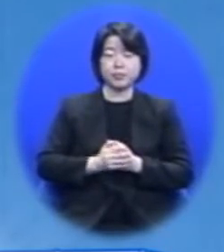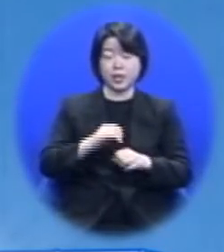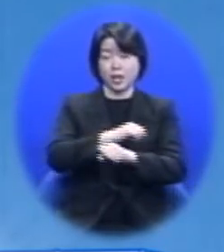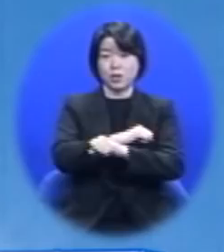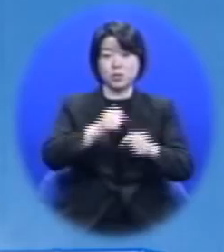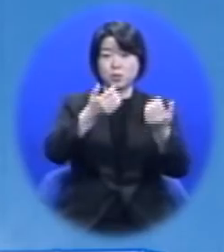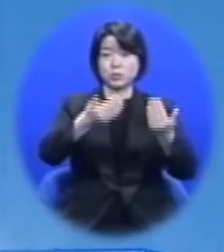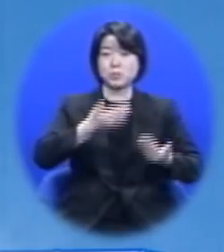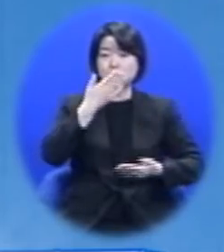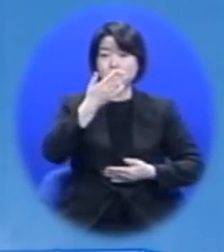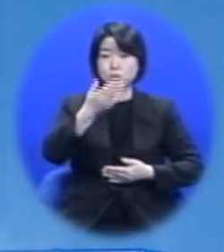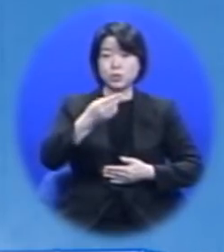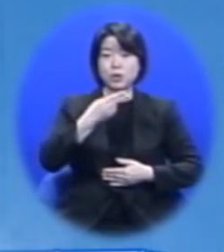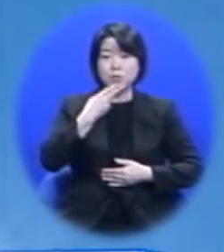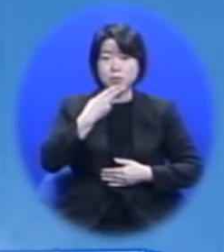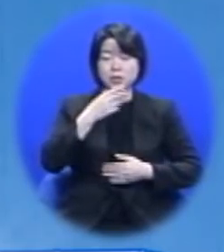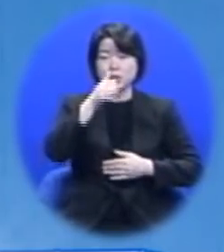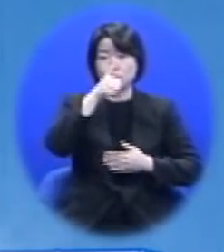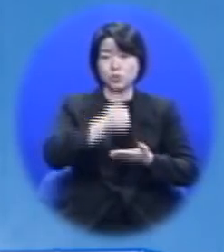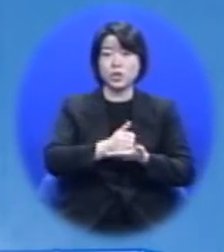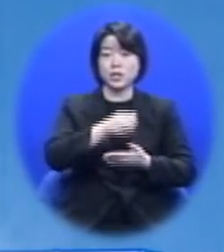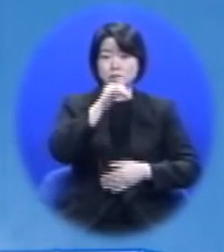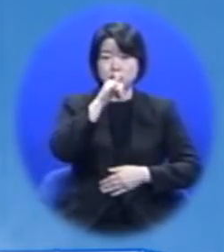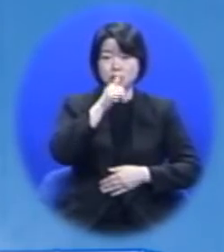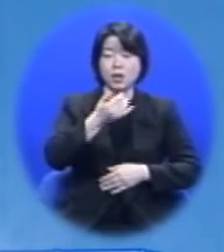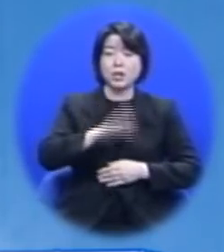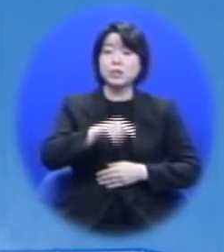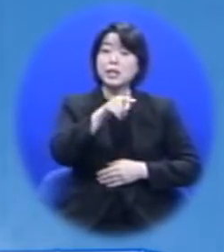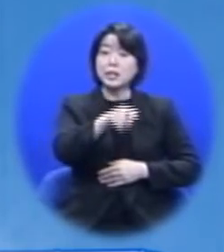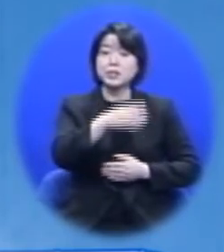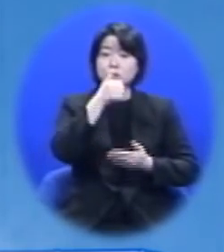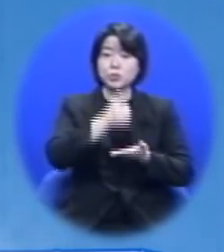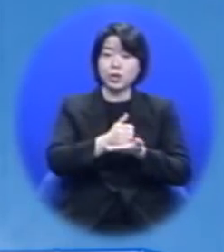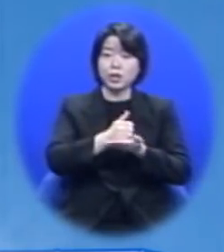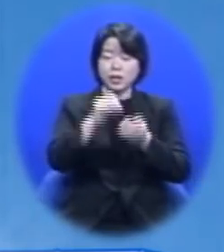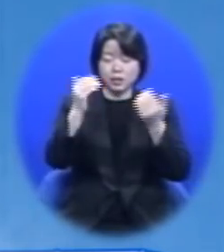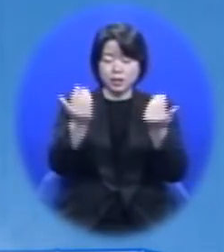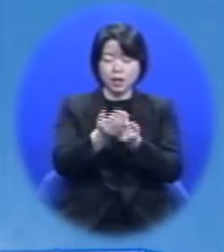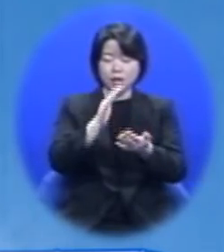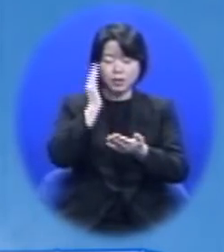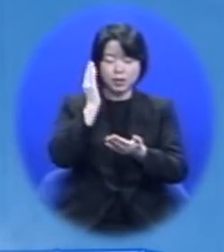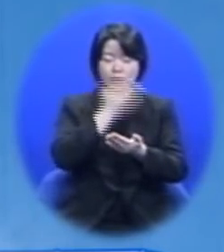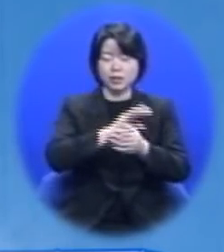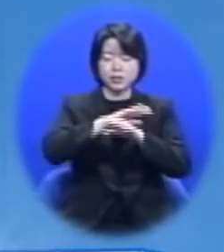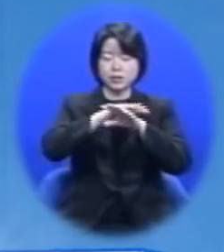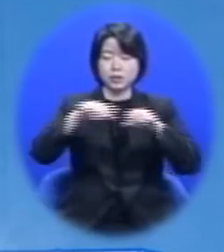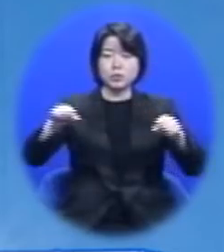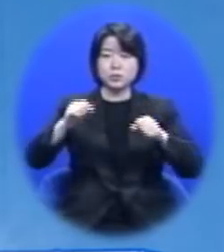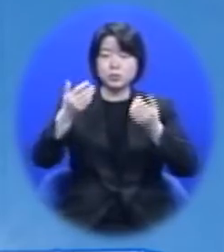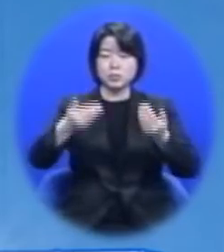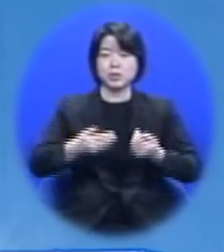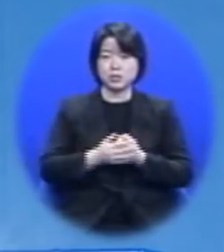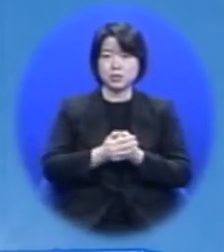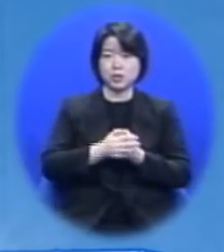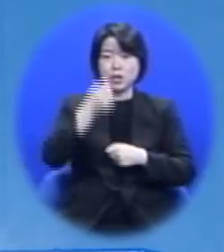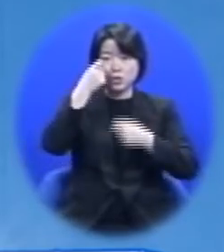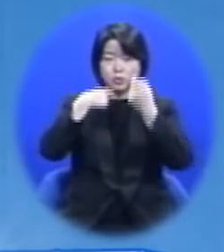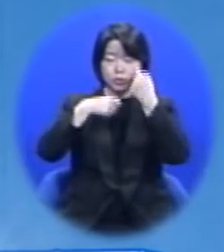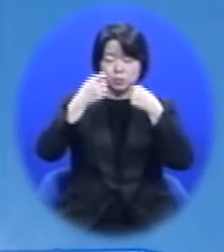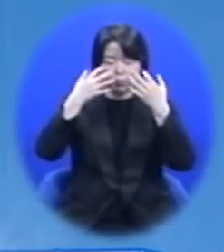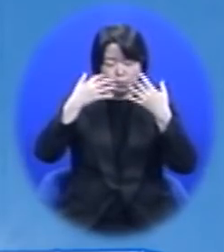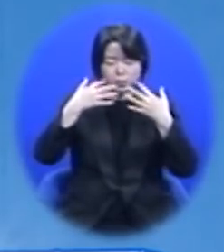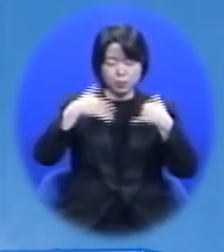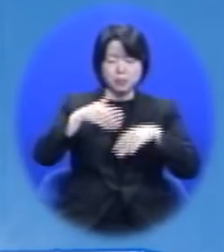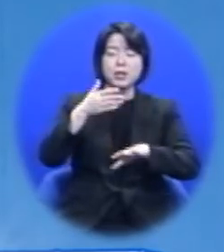용서받을 수 없는 죄를 지었어요. 그런데 그 죄를 용서받았어요. 눈물을 철철 흘리면서 감사해요.